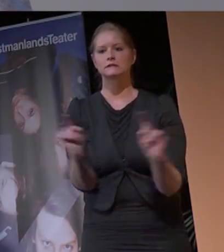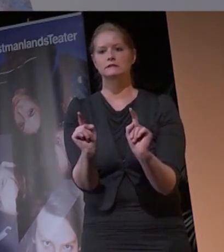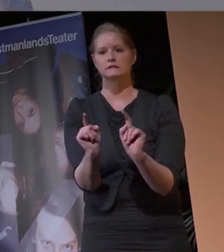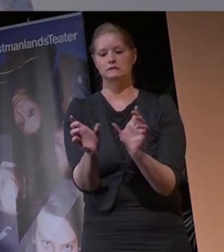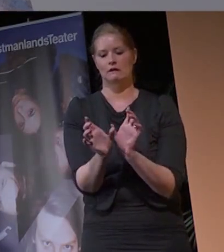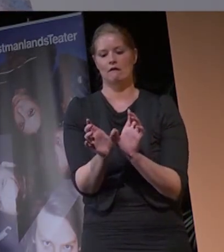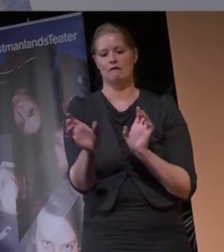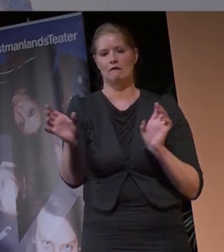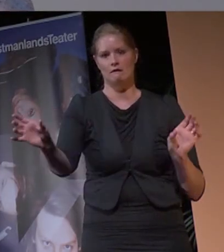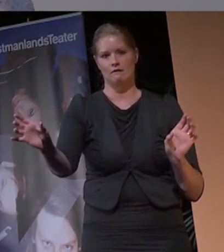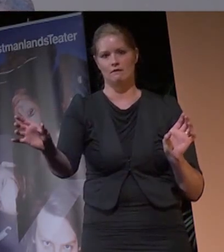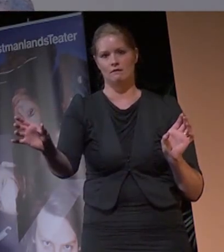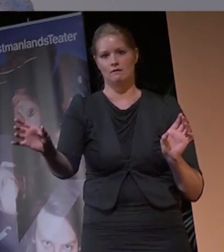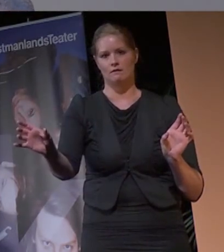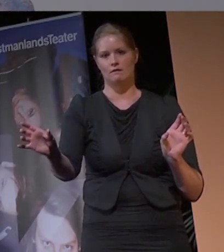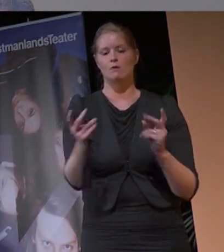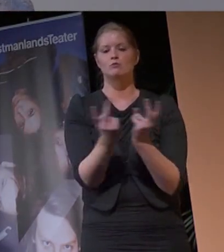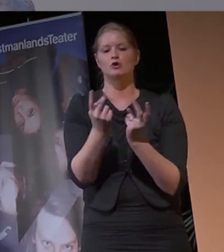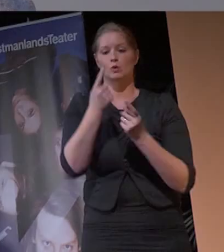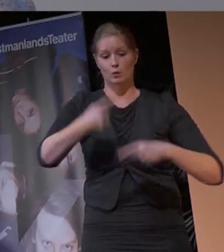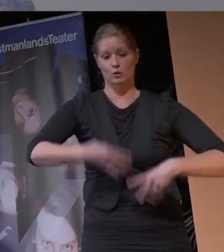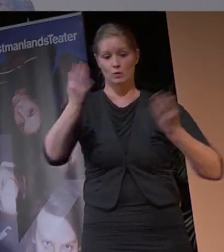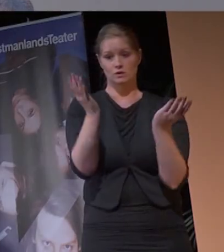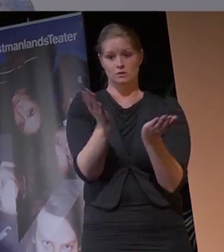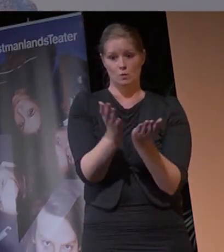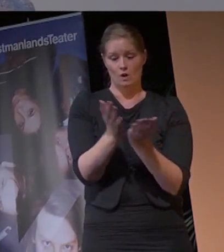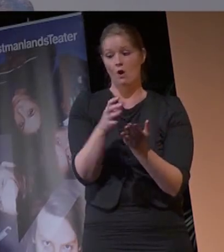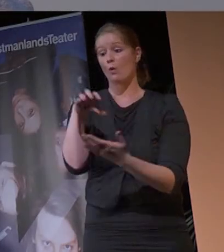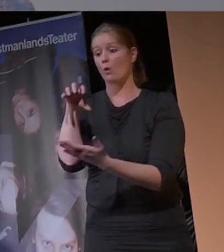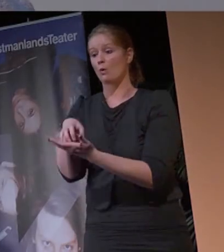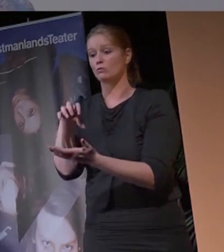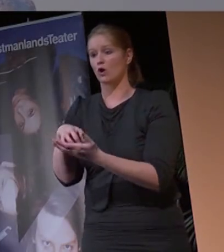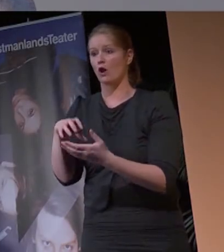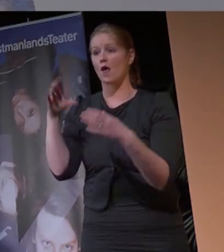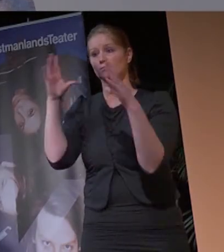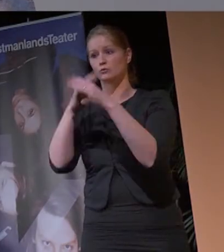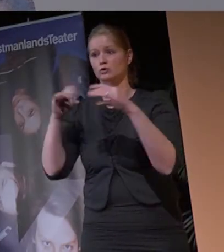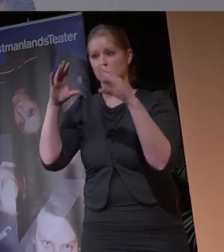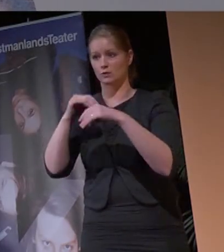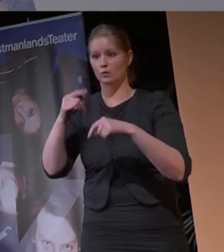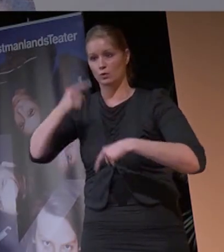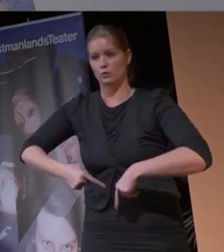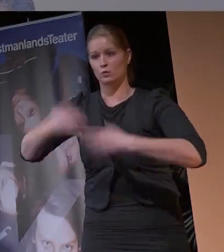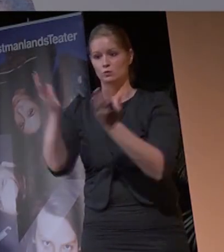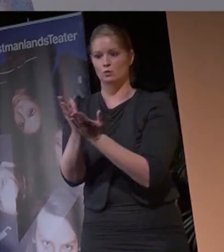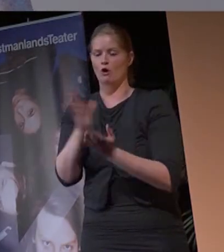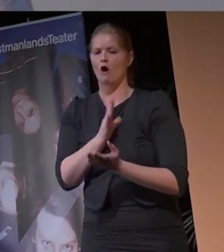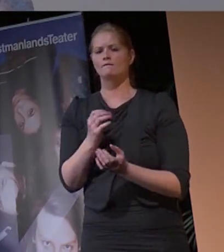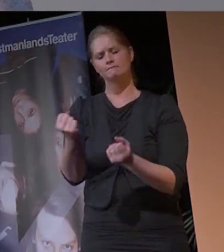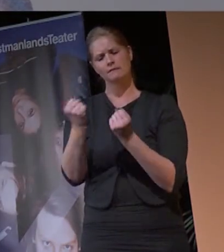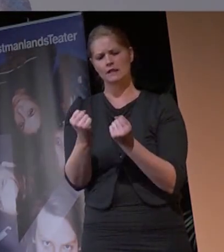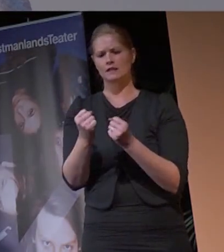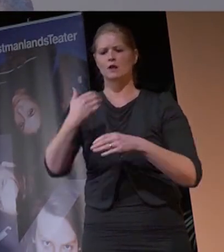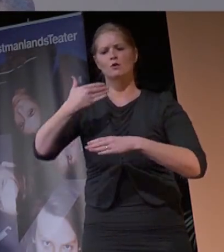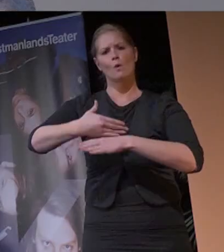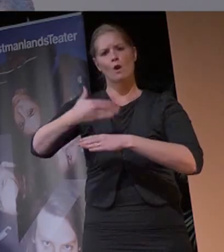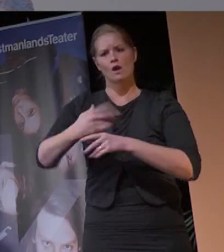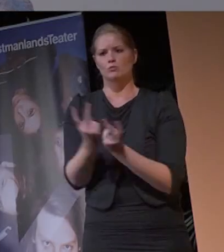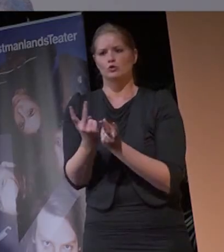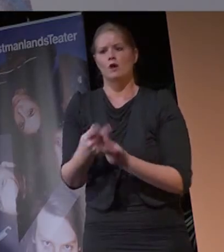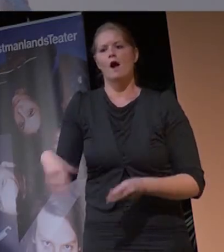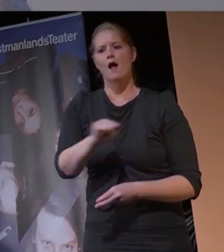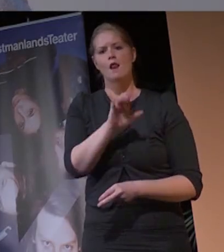här spelar ju inte minst kulturskolan, den kommunala musik- och kulturskolan, en oerhört viktig roll. Så att alla barn som